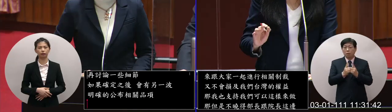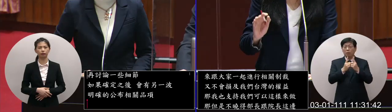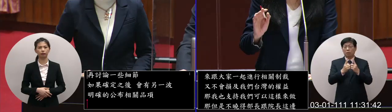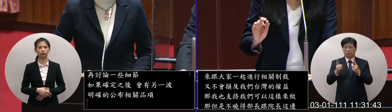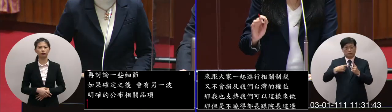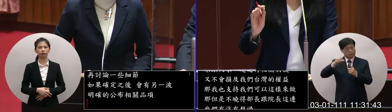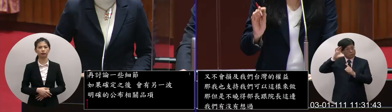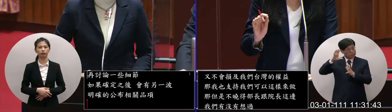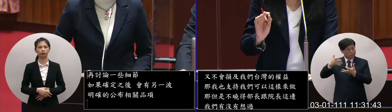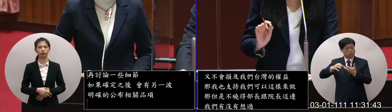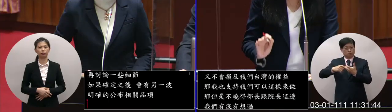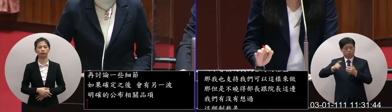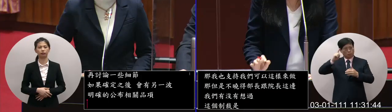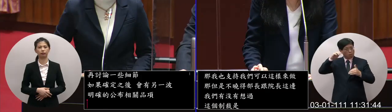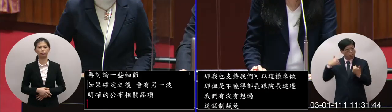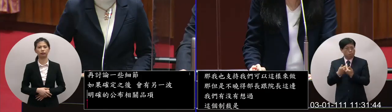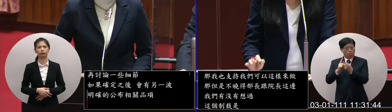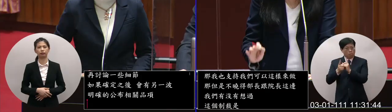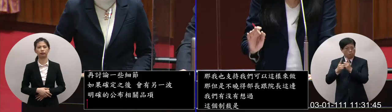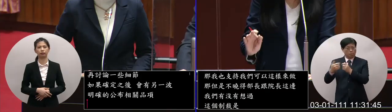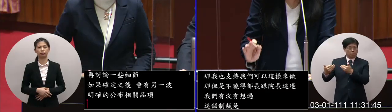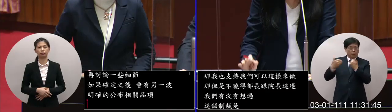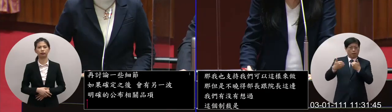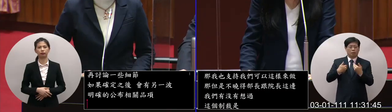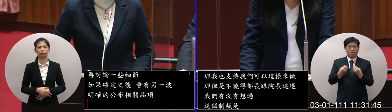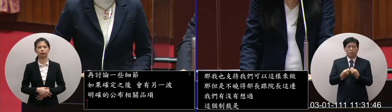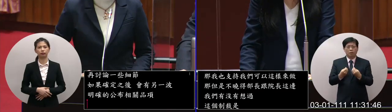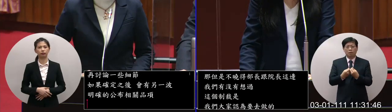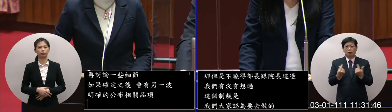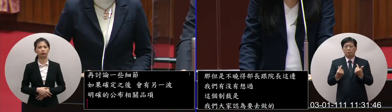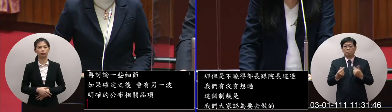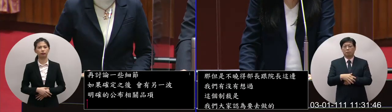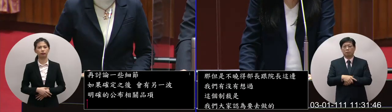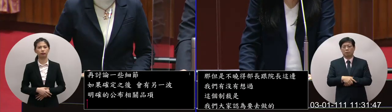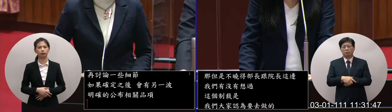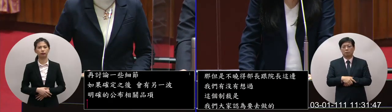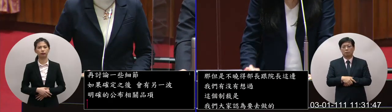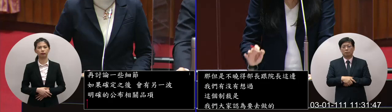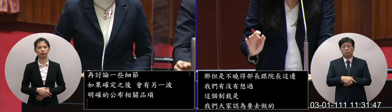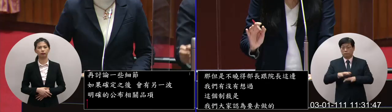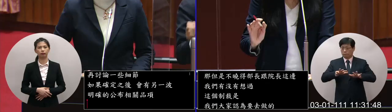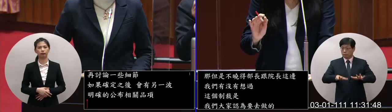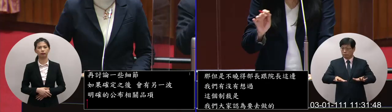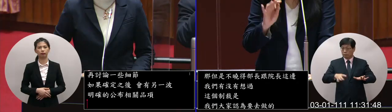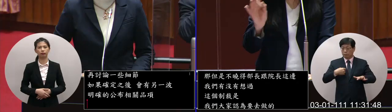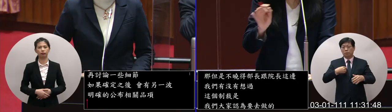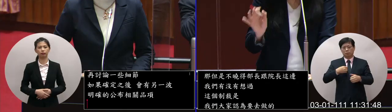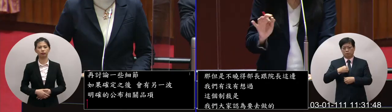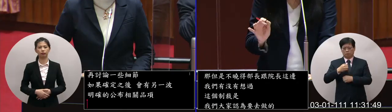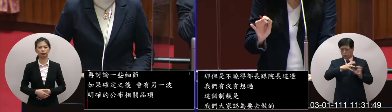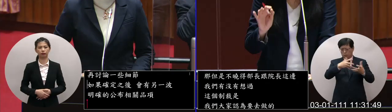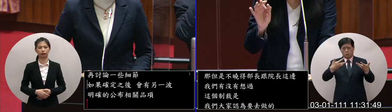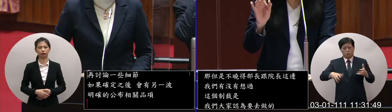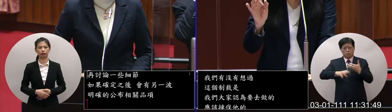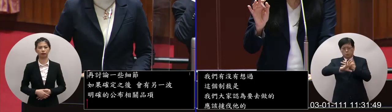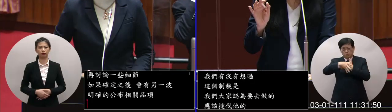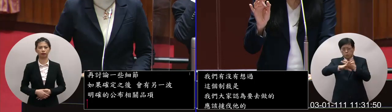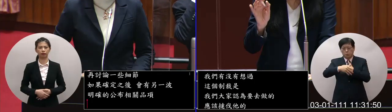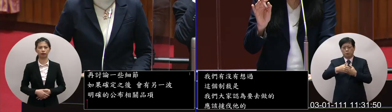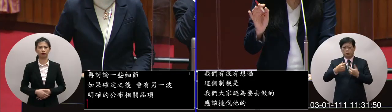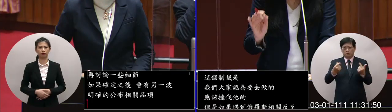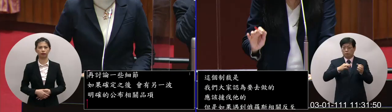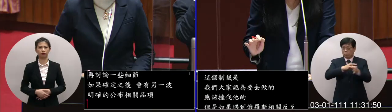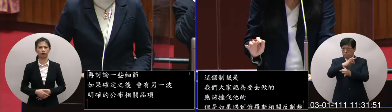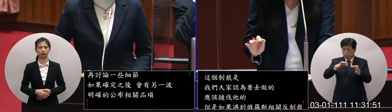今天俄罗斯的相关的反制裁的时候，包括我们看到 目前我们有世界很多的国家进行了这